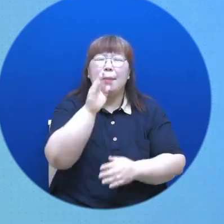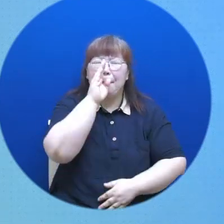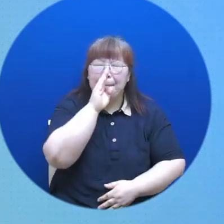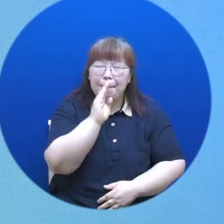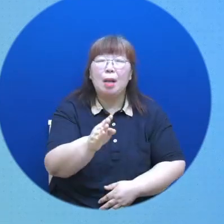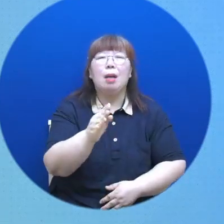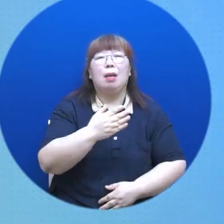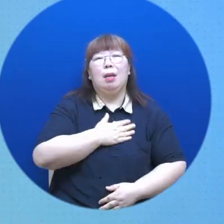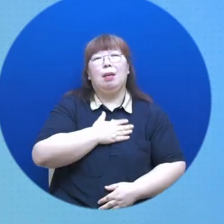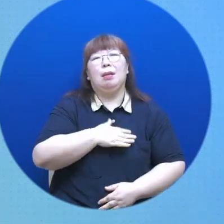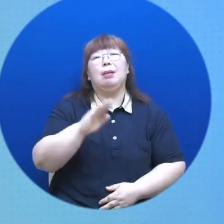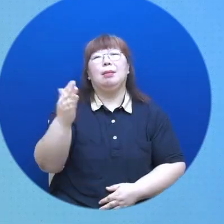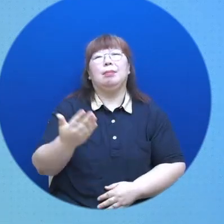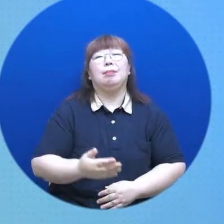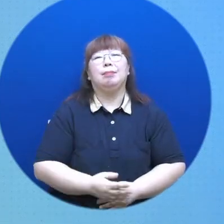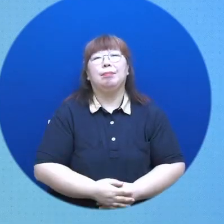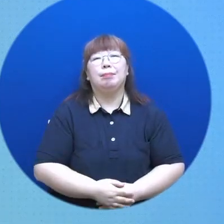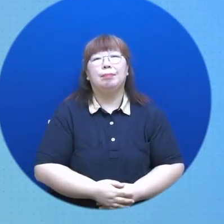깨닫게 되었다는 것이죠.